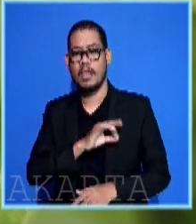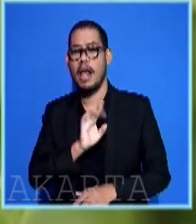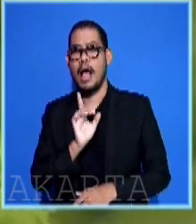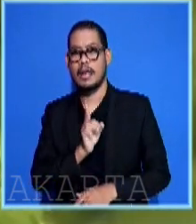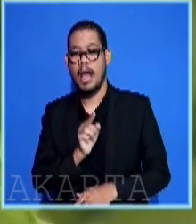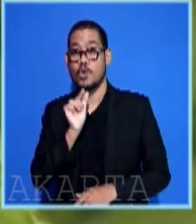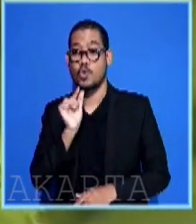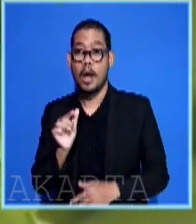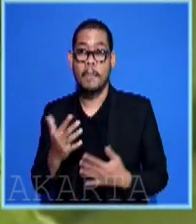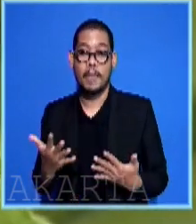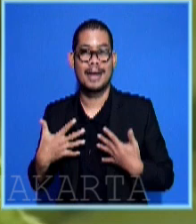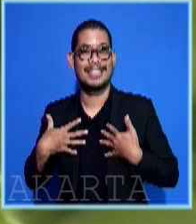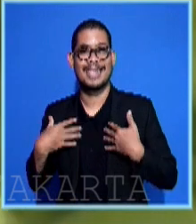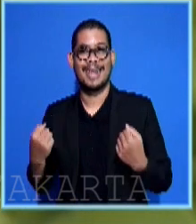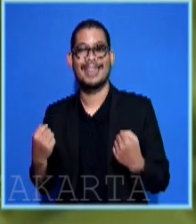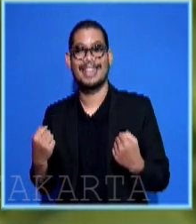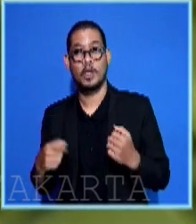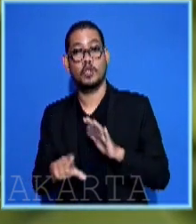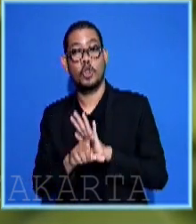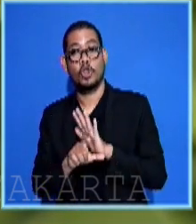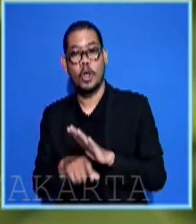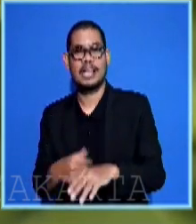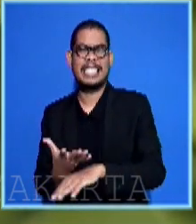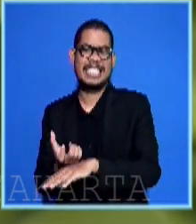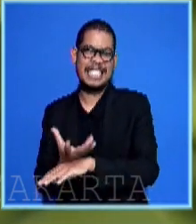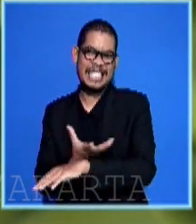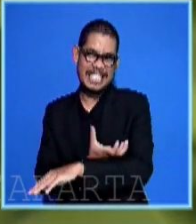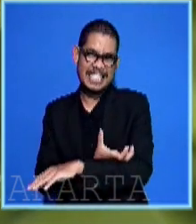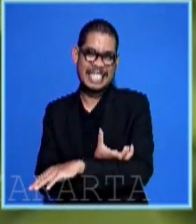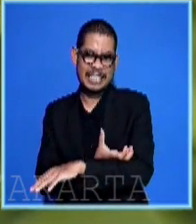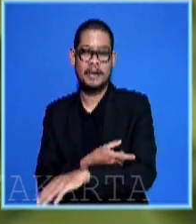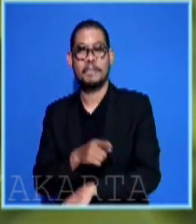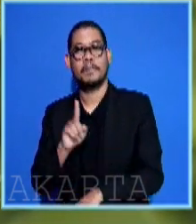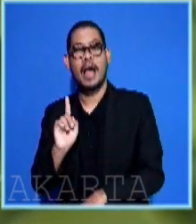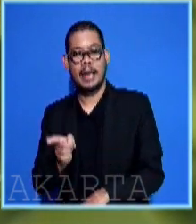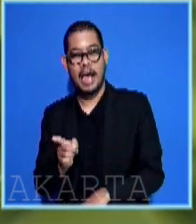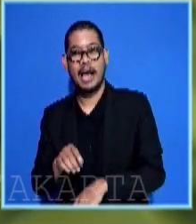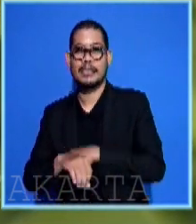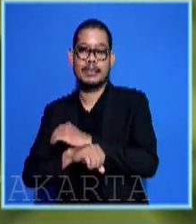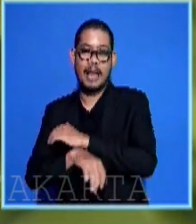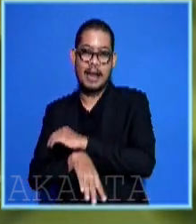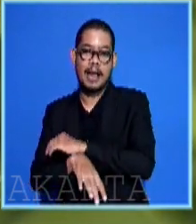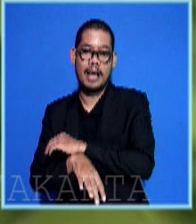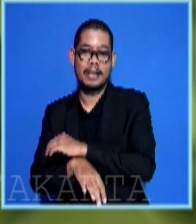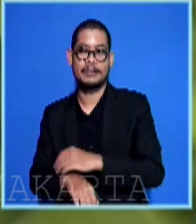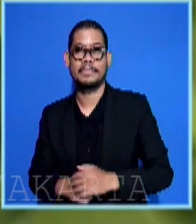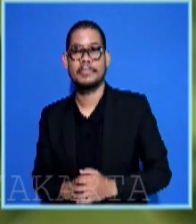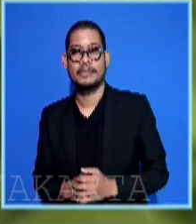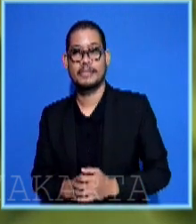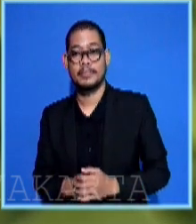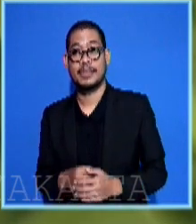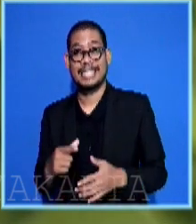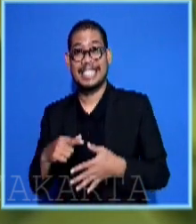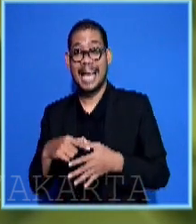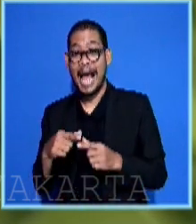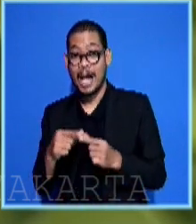Kang us Nal Tatu inangaken Rah kanon kirinyu men dipok Lan